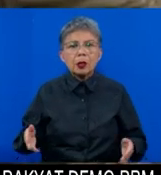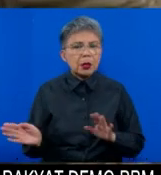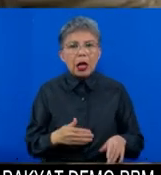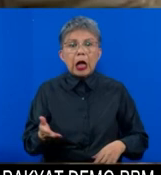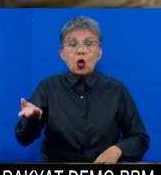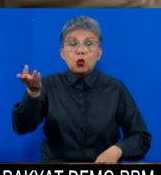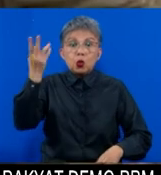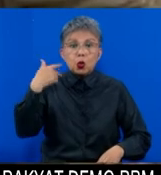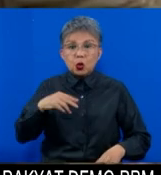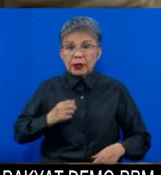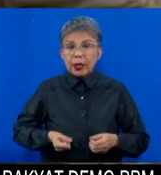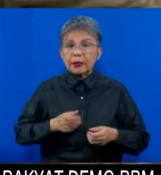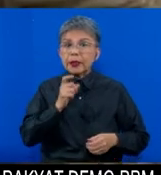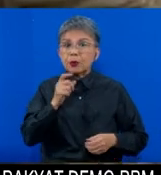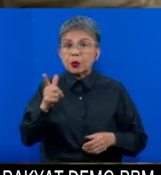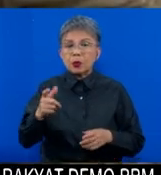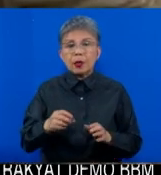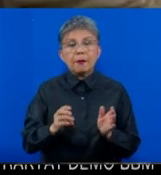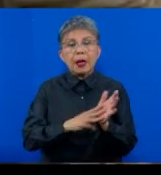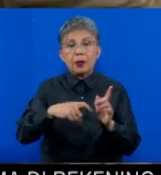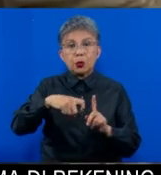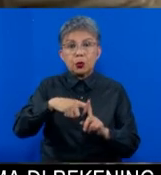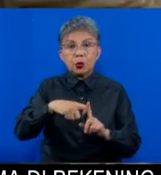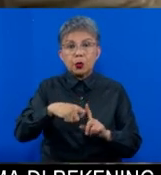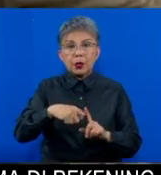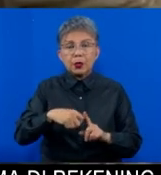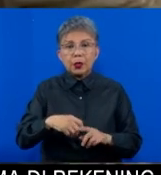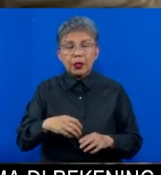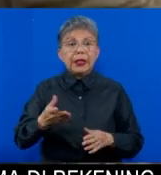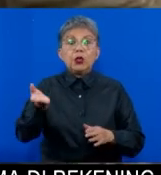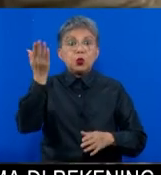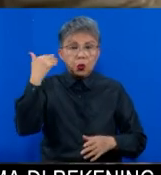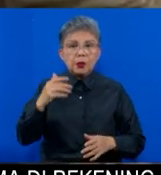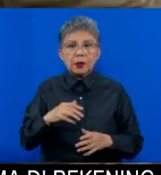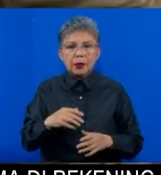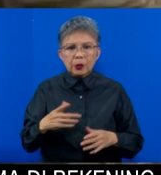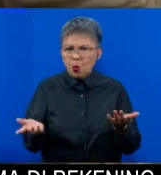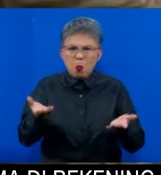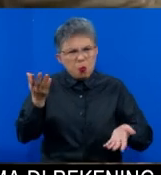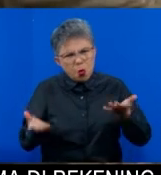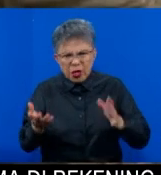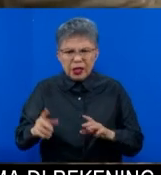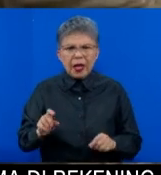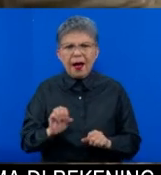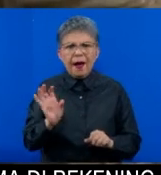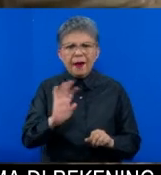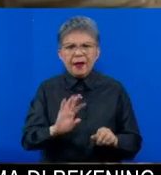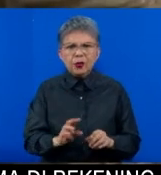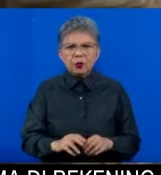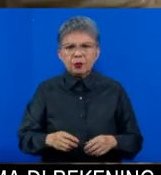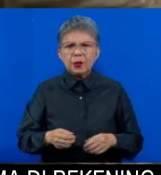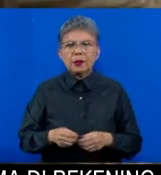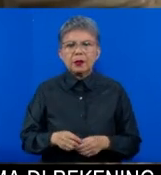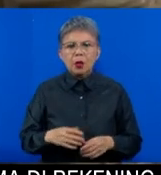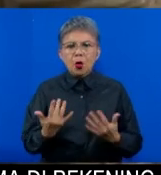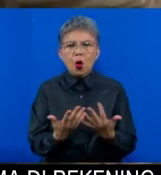tidak mengajukan gugatan ke Mahkamah Konstitusi untuk pihak ketiga berkepentingan boleh mengajukan pra-peradilan, tidak ada itu boleh mengajukan gugatan.